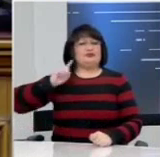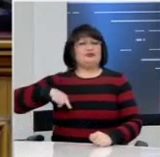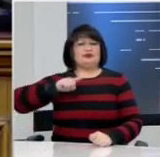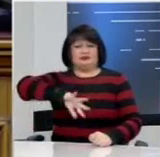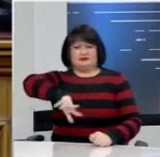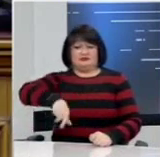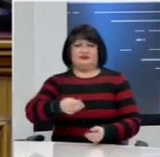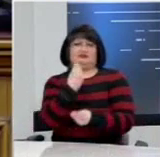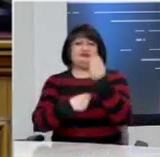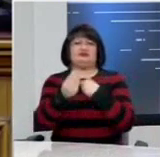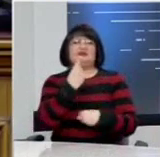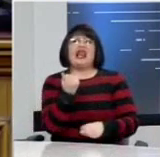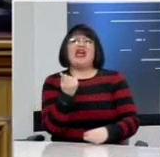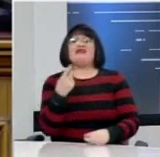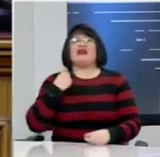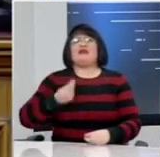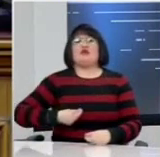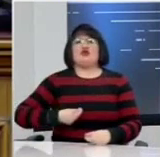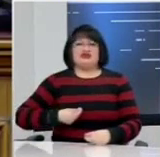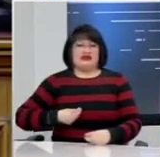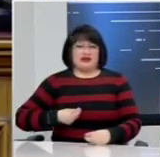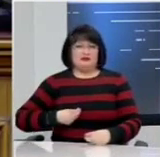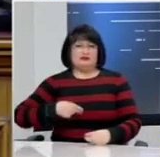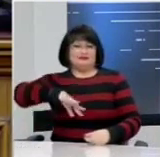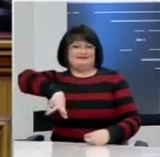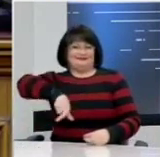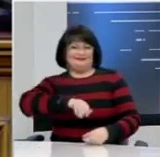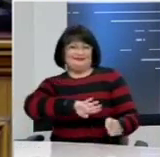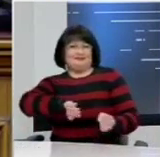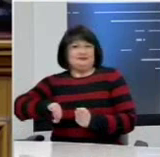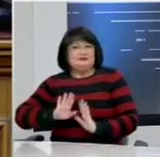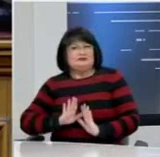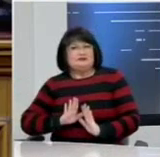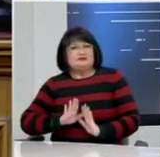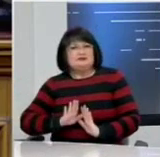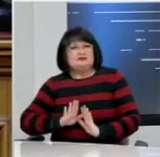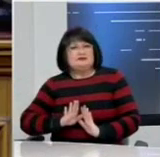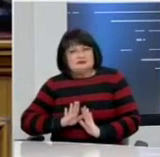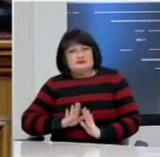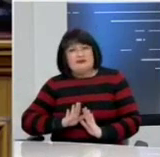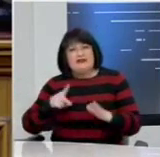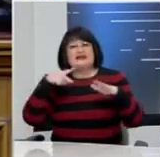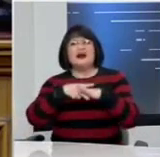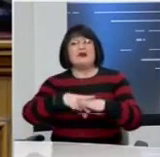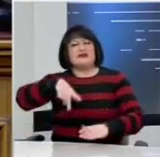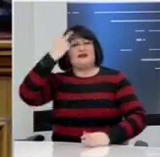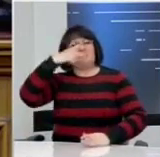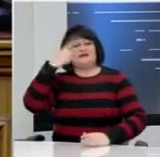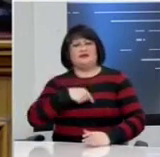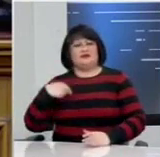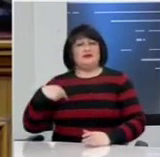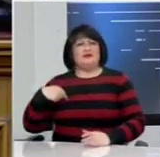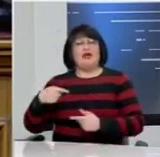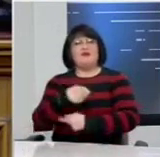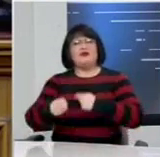χρήμα, οι ελεγχόμενοι για τα λεγόμενα εγκλήματα του λευκού κολάρου,